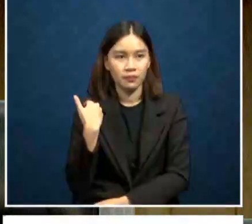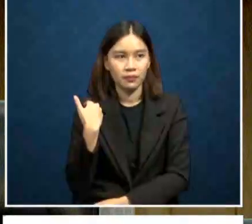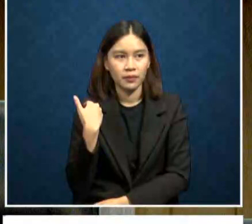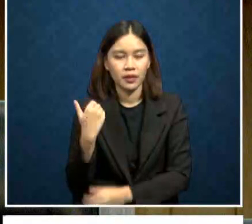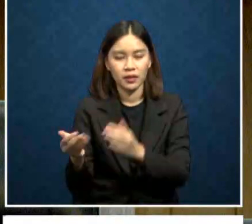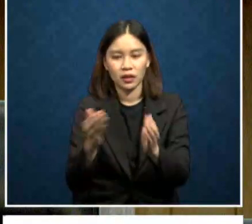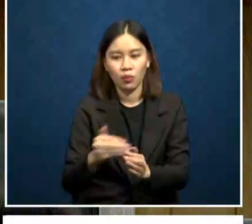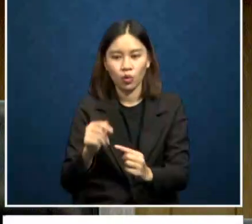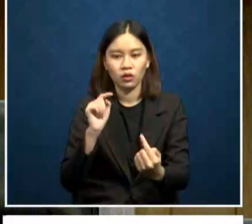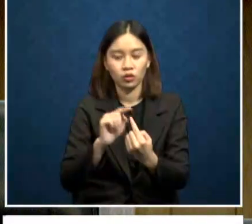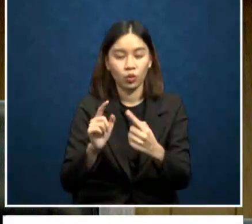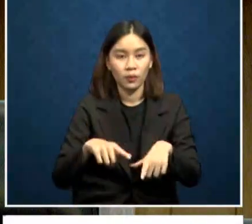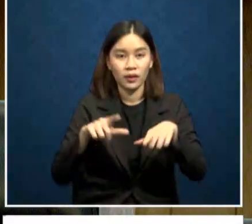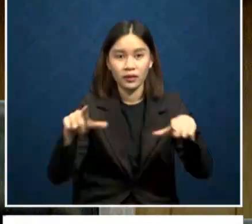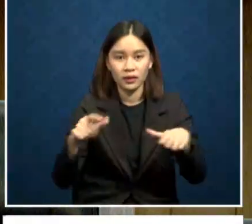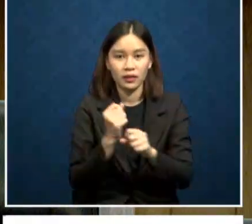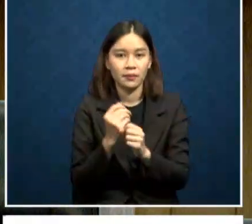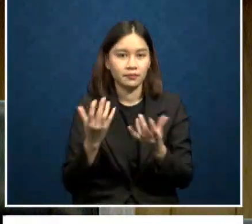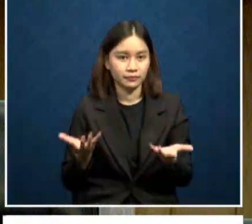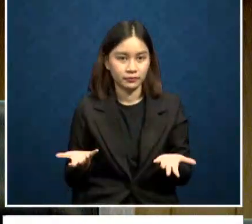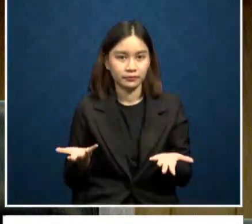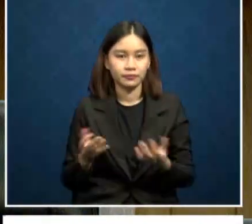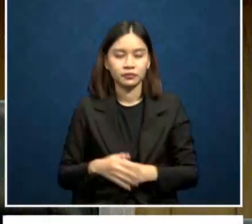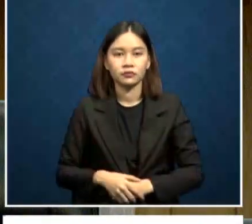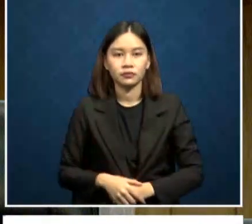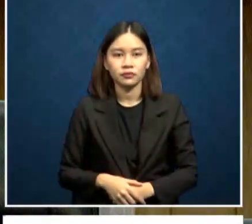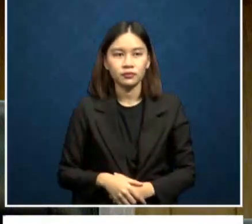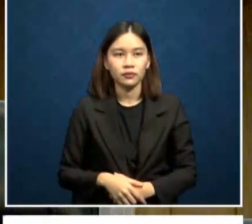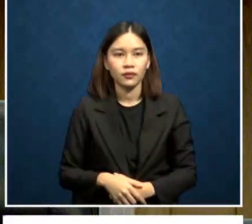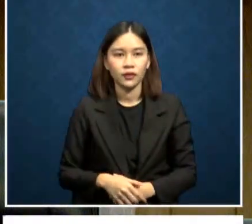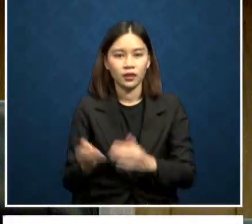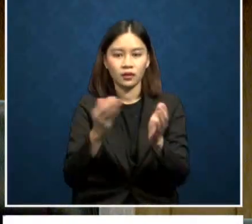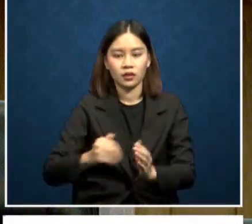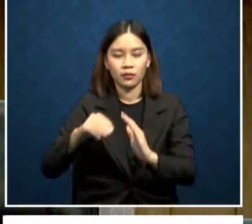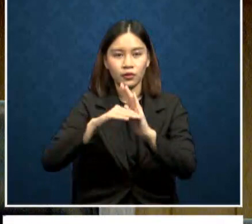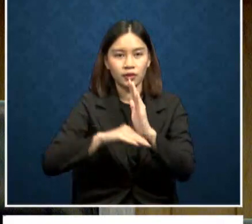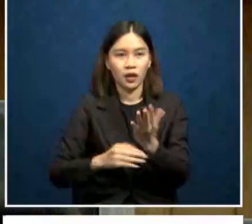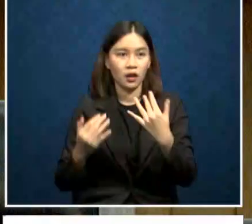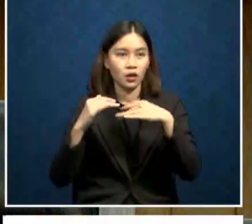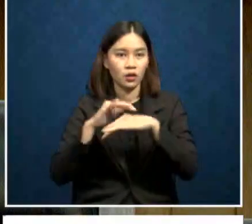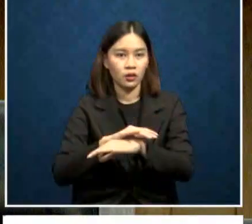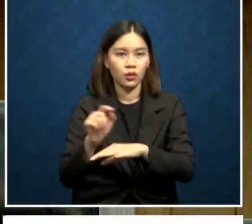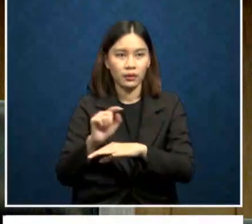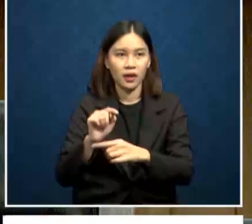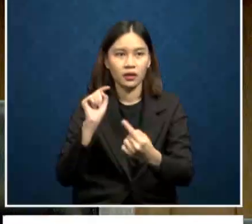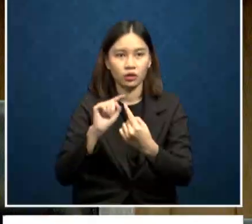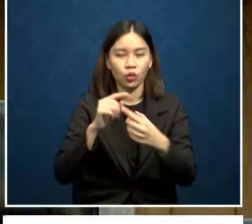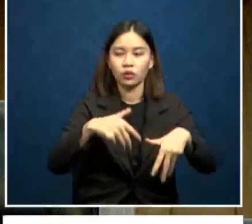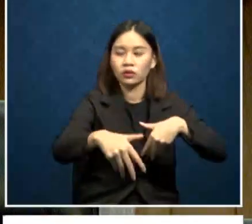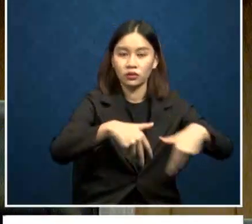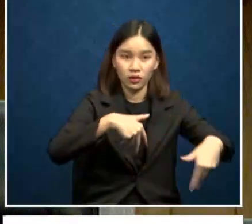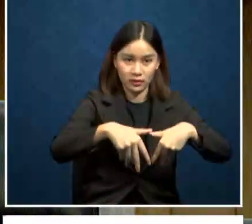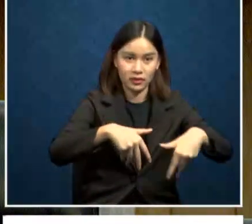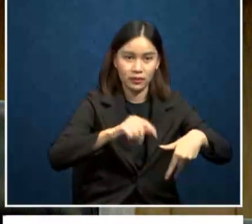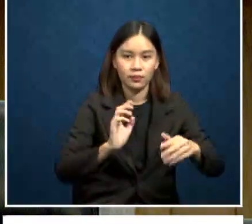การมีส่วนร่วมในระดับพื้นที่อย่างไรบ้างนะครับเป็นกระบวนการมีส่วนร่วมของกลไกท้องถิ่น